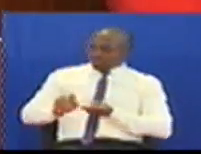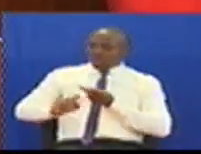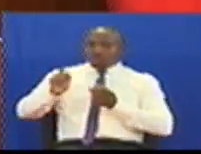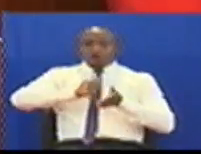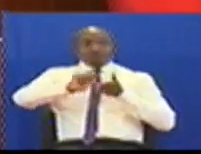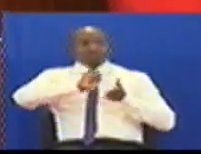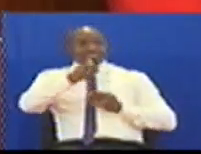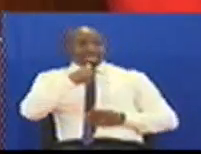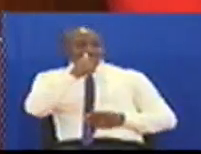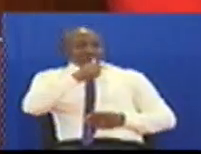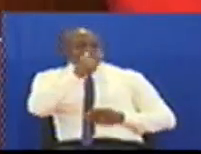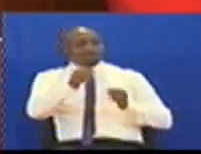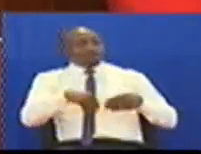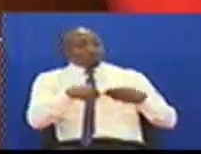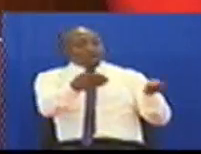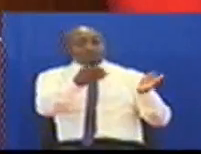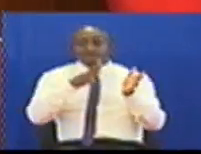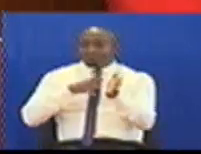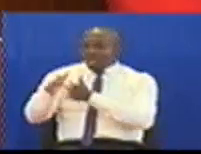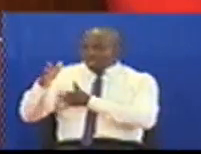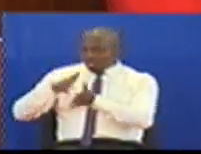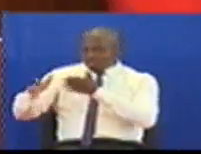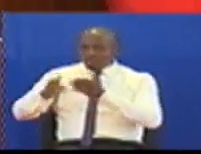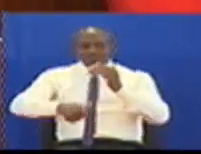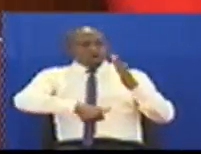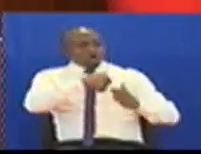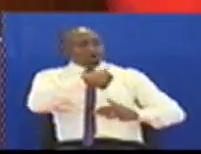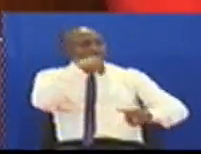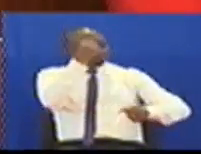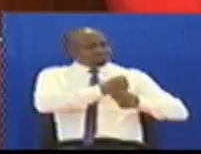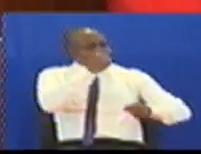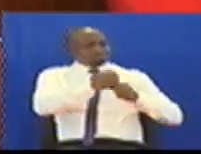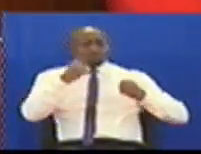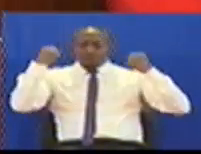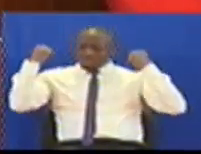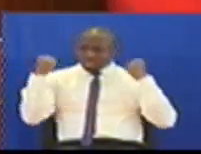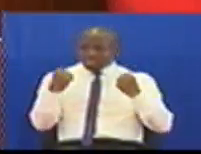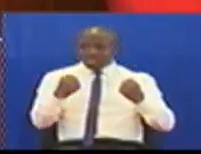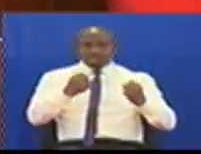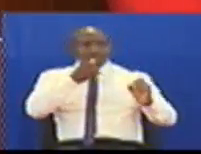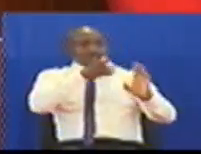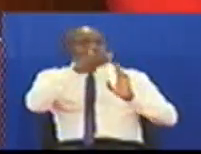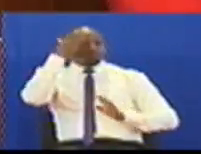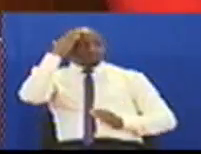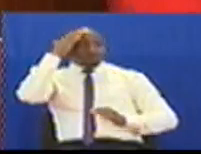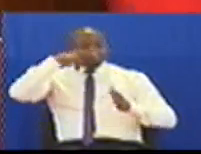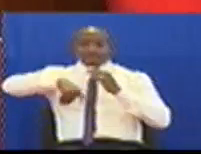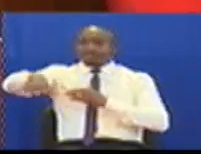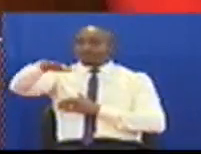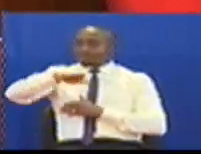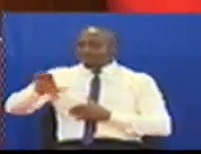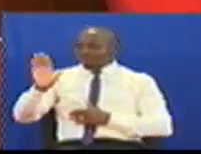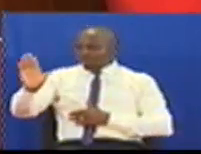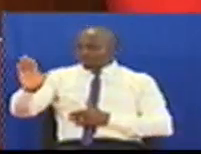sasa itoe maelekezo kwa kuwataka viongozi hawa kufanya kazi kama mchwa, ili kuweza kutambua katika maeneo yao